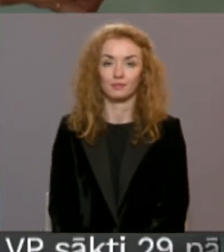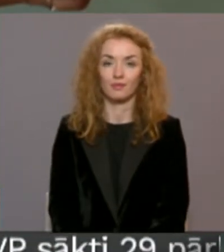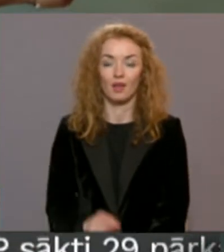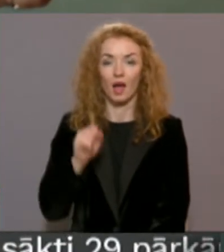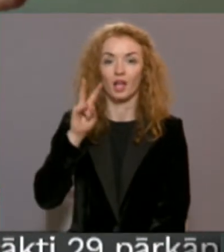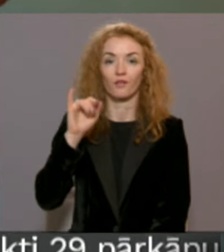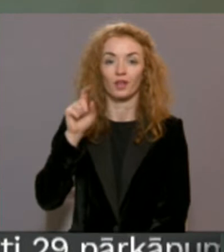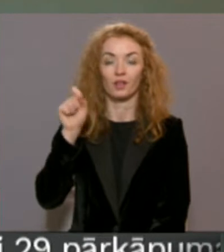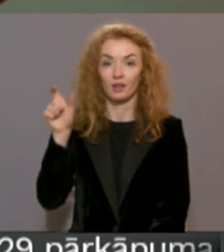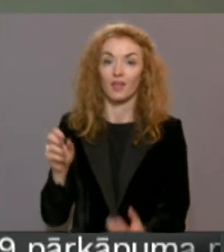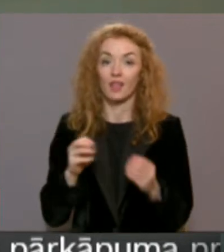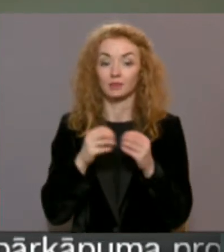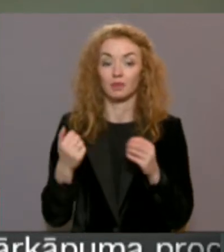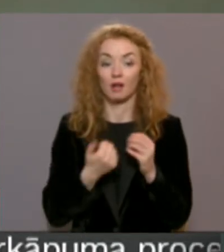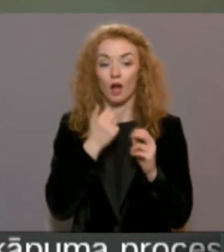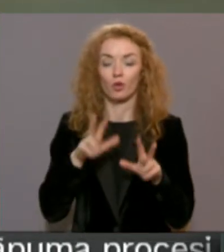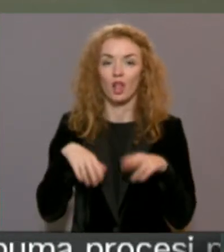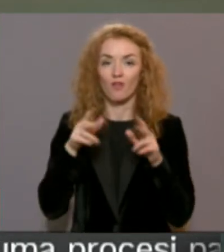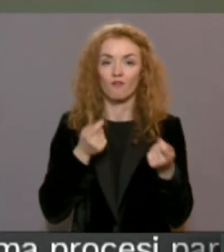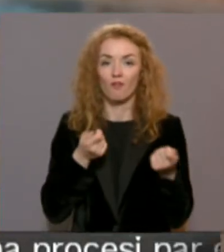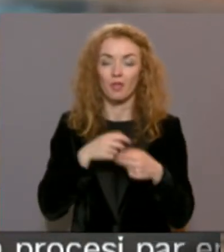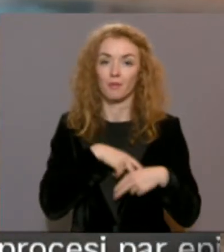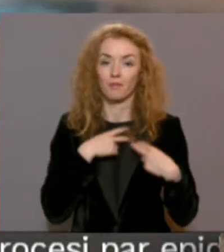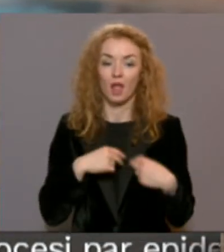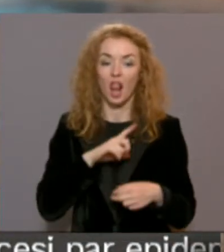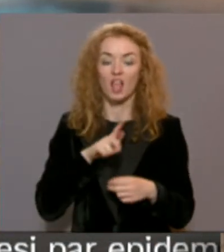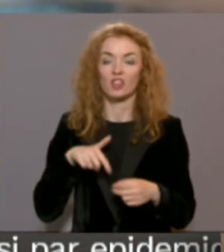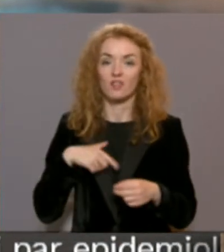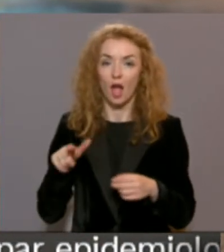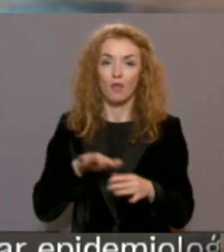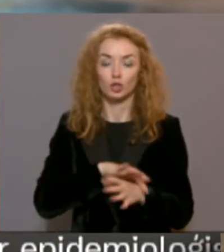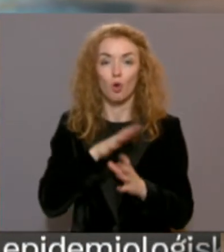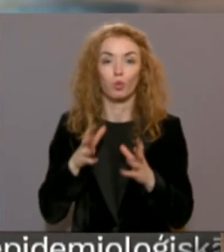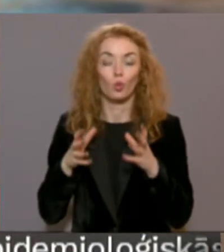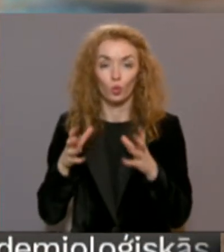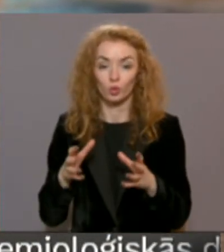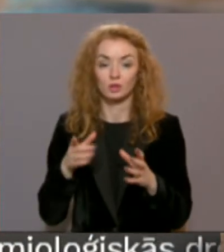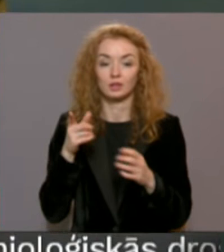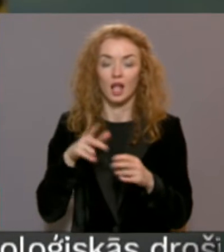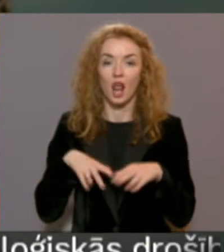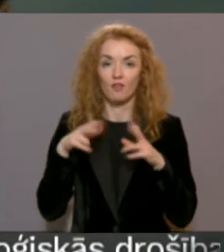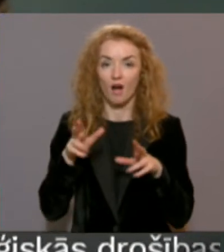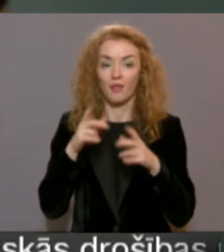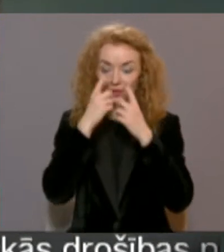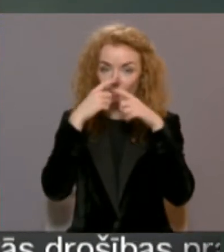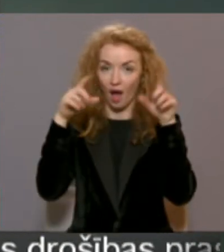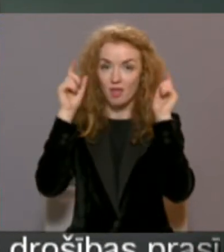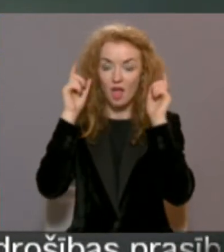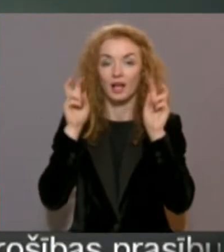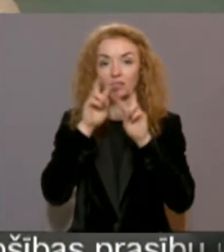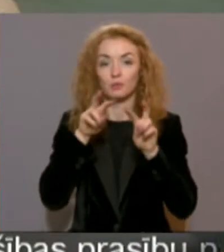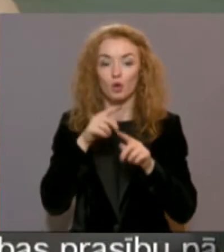Aivita Heniņa, kas jau 10 gadus lielvārdē vada biedrību Latvietes pūrs, īpašu uzmanību velta zīļu, jeb lielvārds vainaga izpētēju un